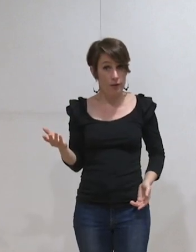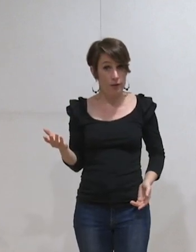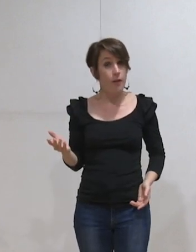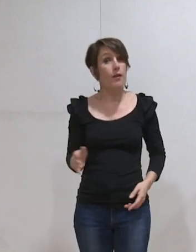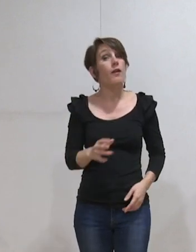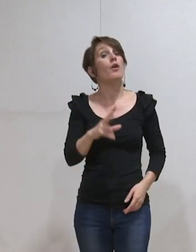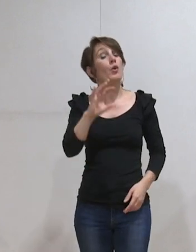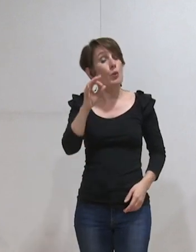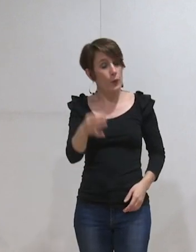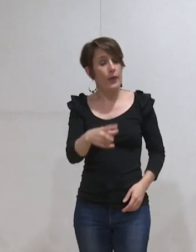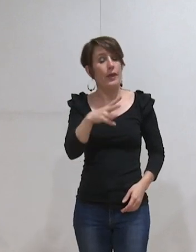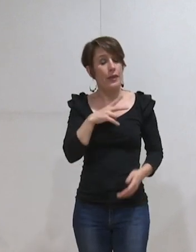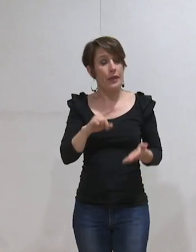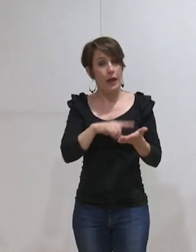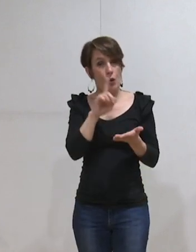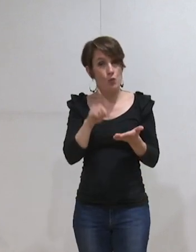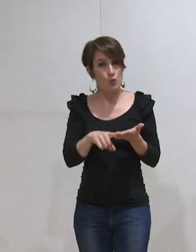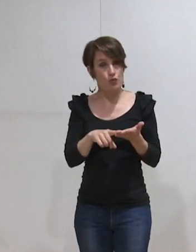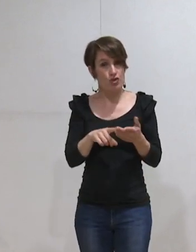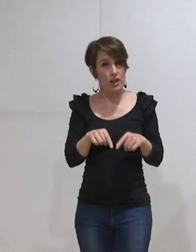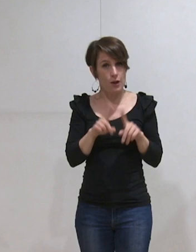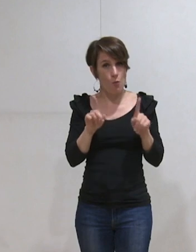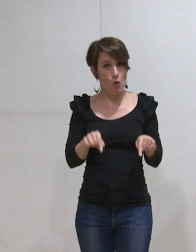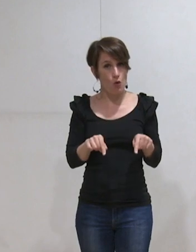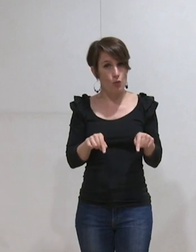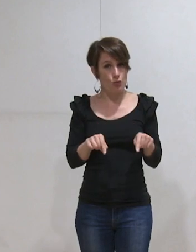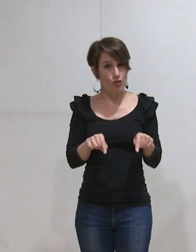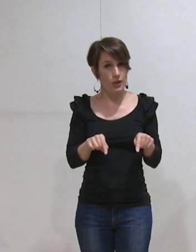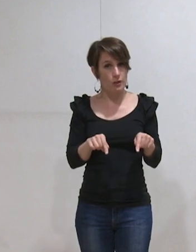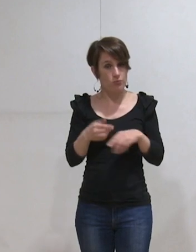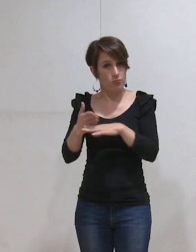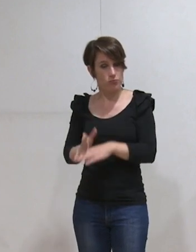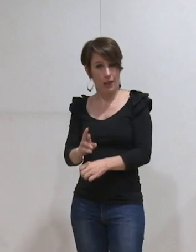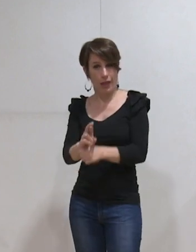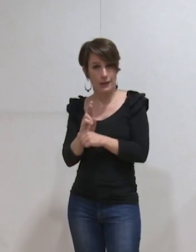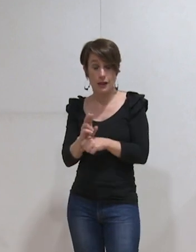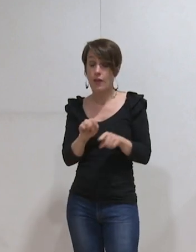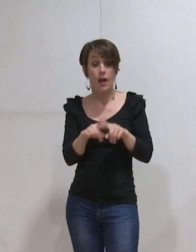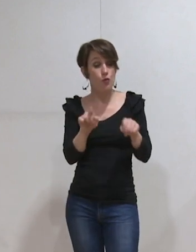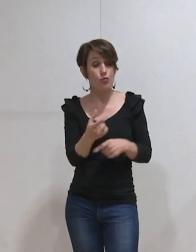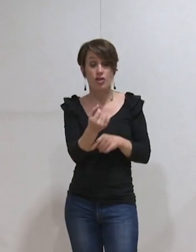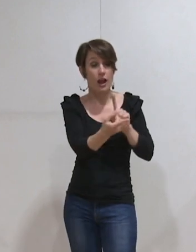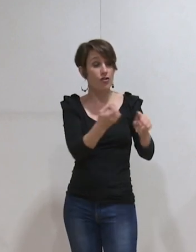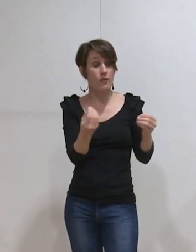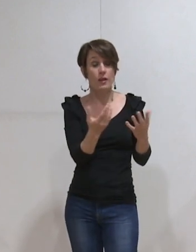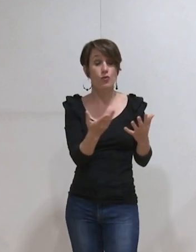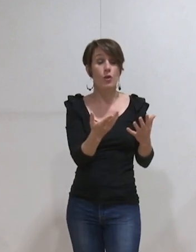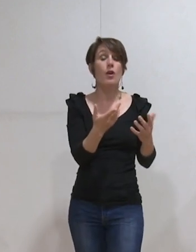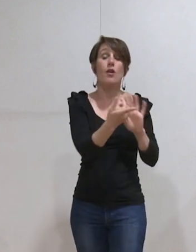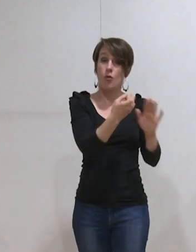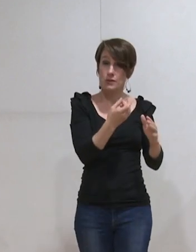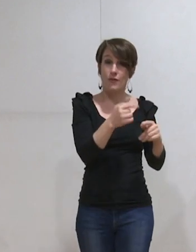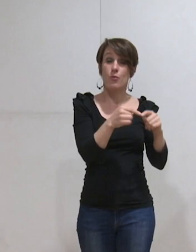budget qui a été fléché et qui est pris sur le budget animation de la ville de Grenoble ça a déjà été